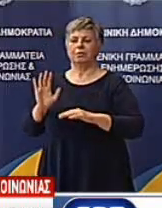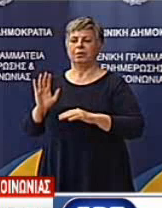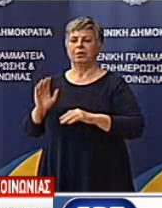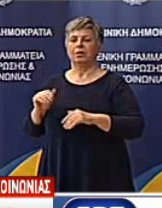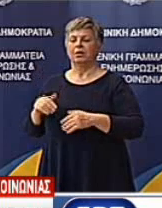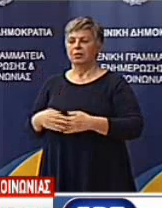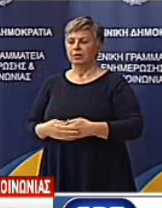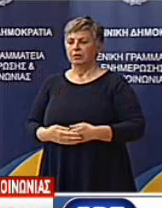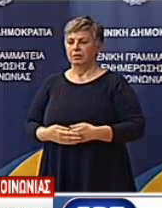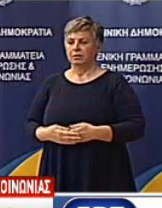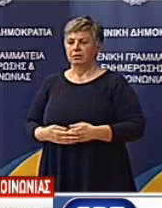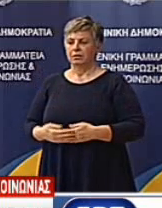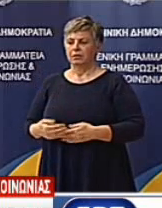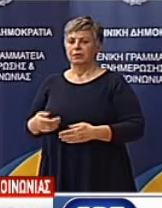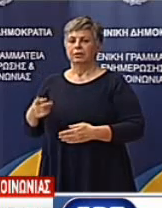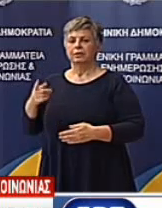επικοινωνία.